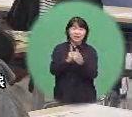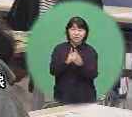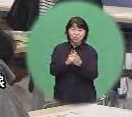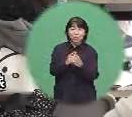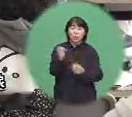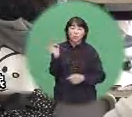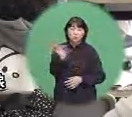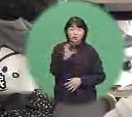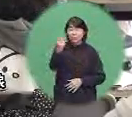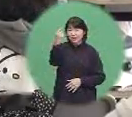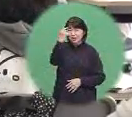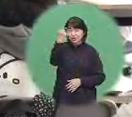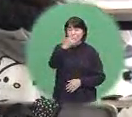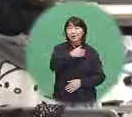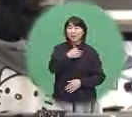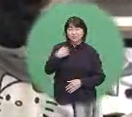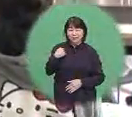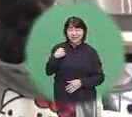で受講できます。